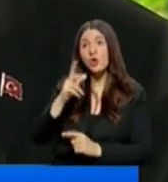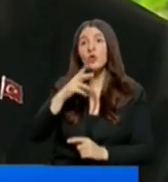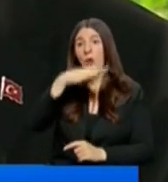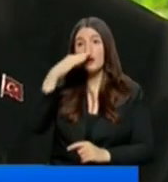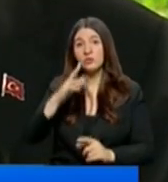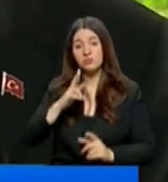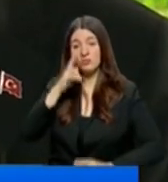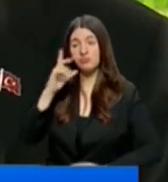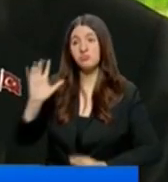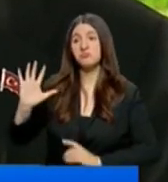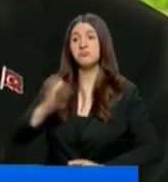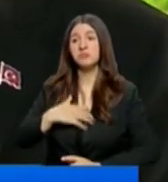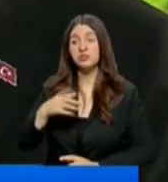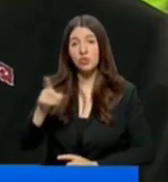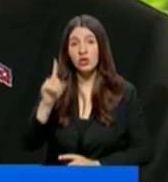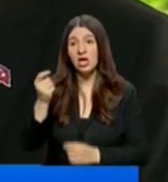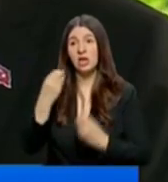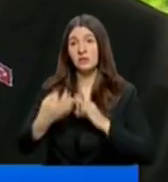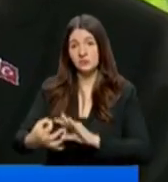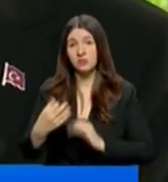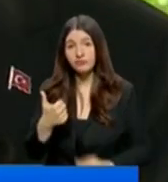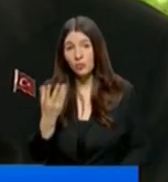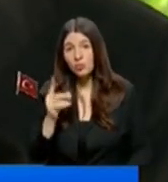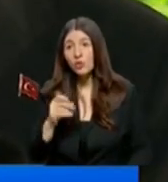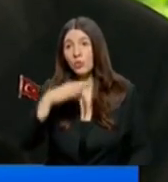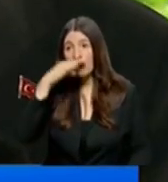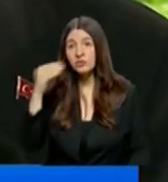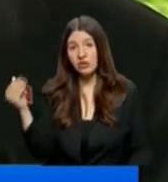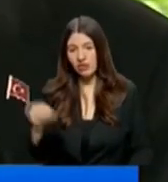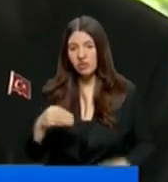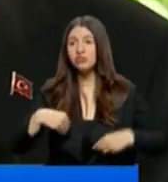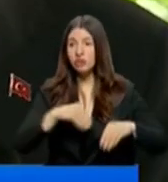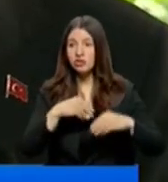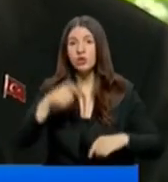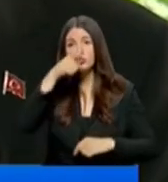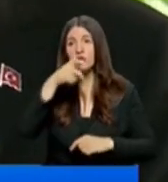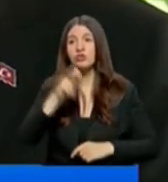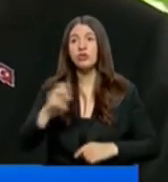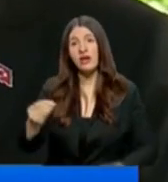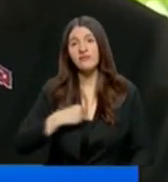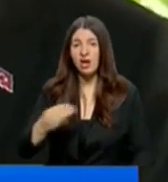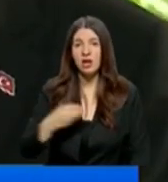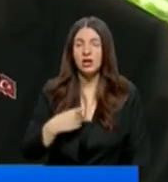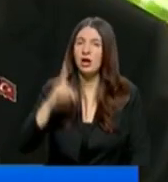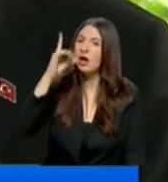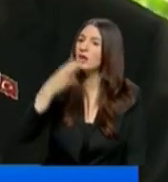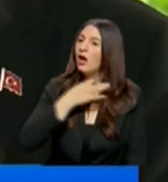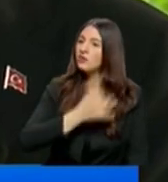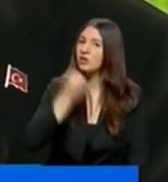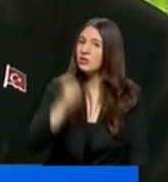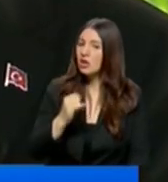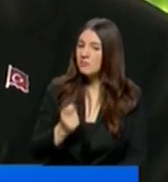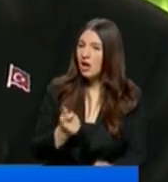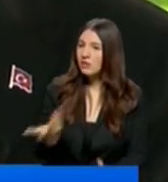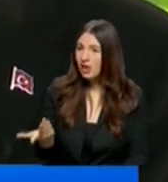baronuyla iyi ilişkiler kurabilir misiniz? Uyuşturucuyu getir, sat, Türkiye'ye dolarları getir. Allah aşkına kirli paradan